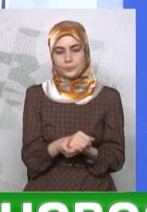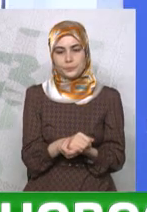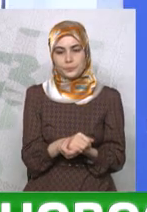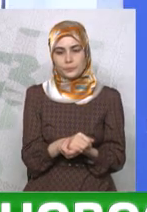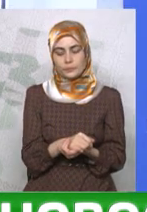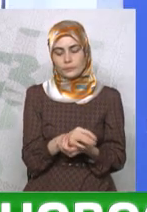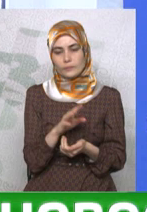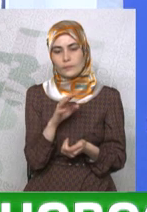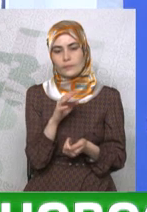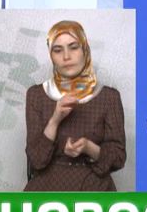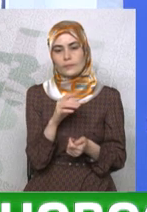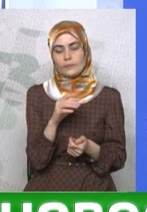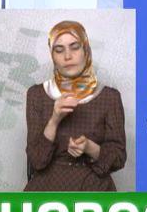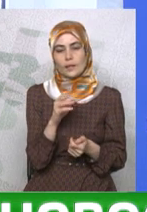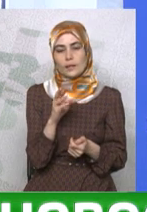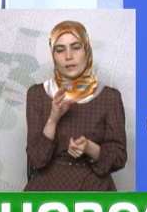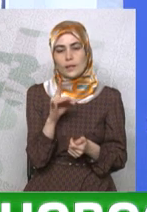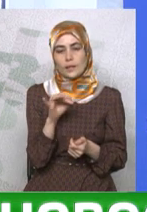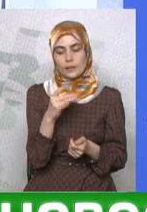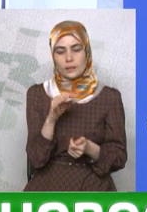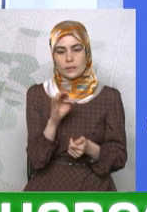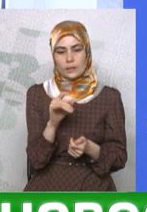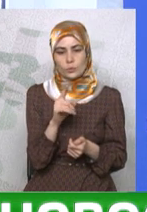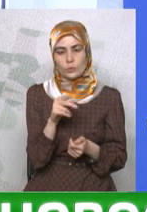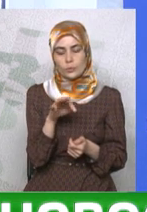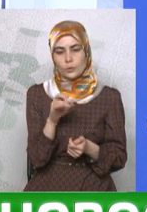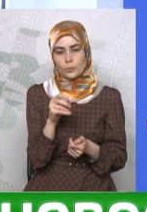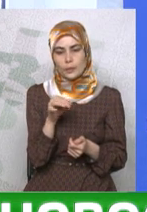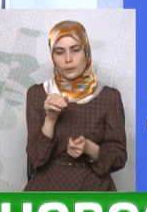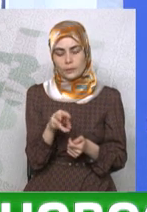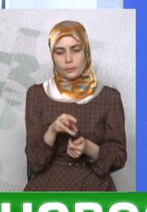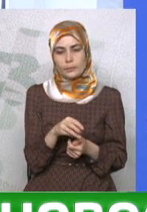региональное отделение «Союз МАШа» Российской Федерации по субъектам